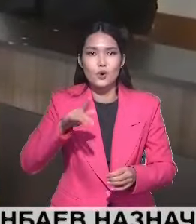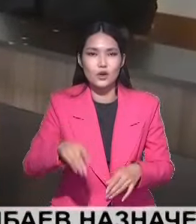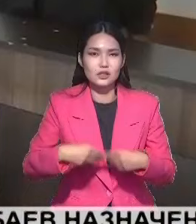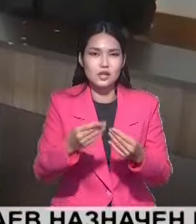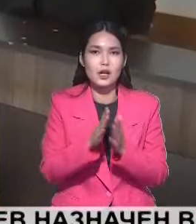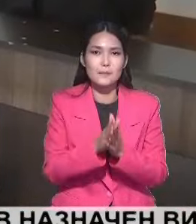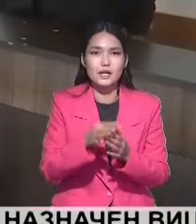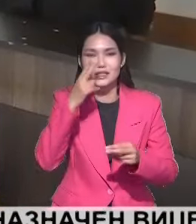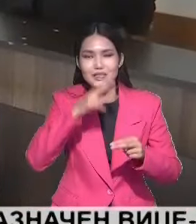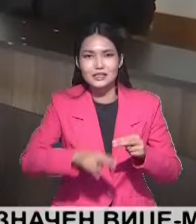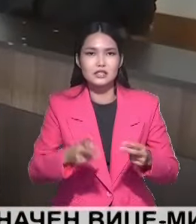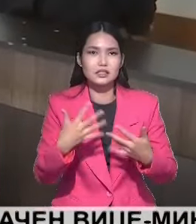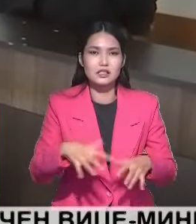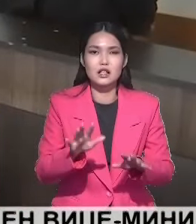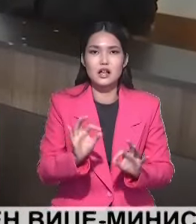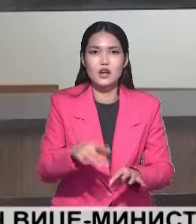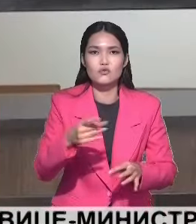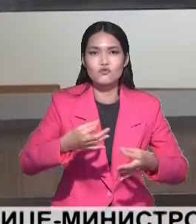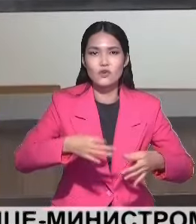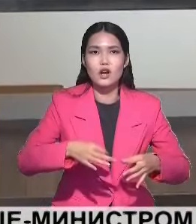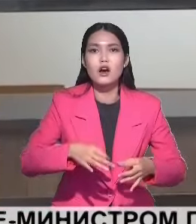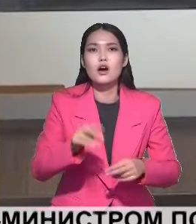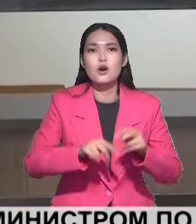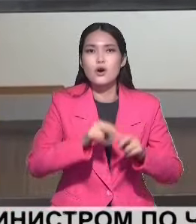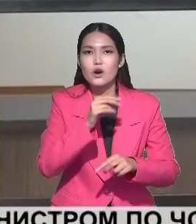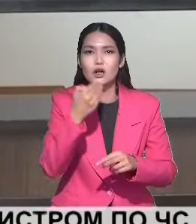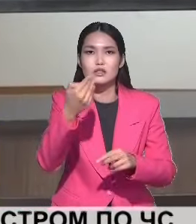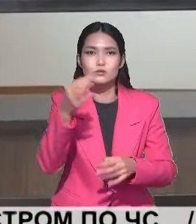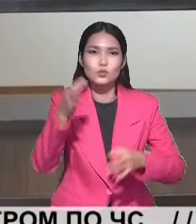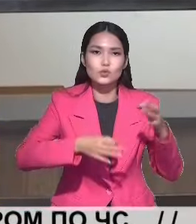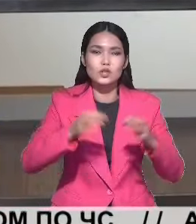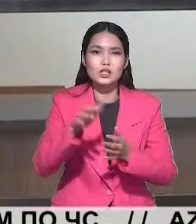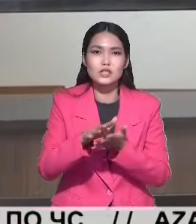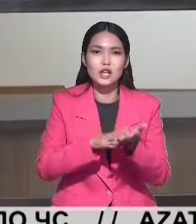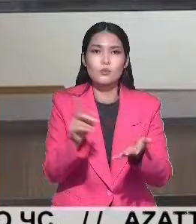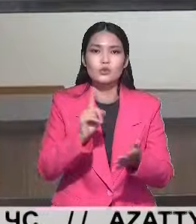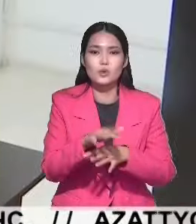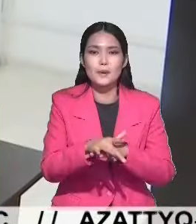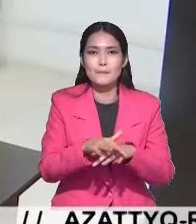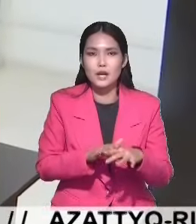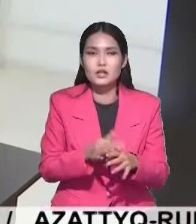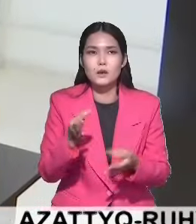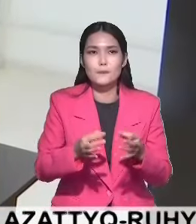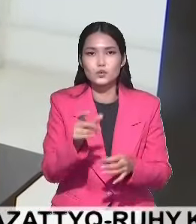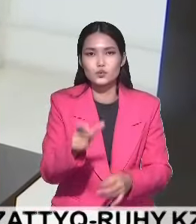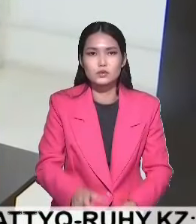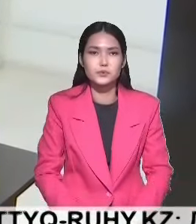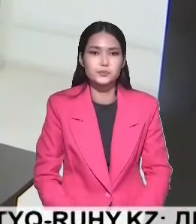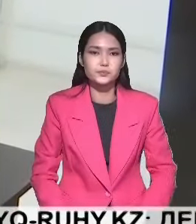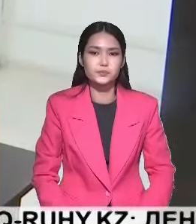тенге и просил не лишать его свободы. Родные погибшие в ходе судебного заседания заявили, что простили